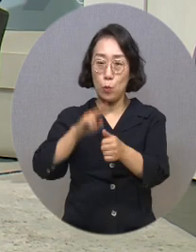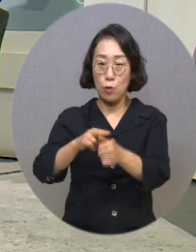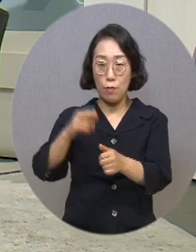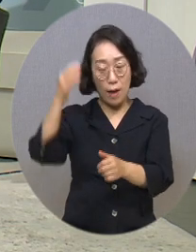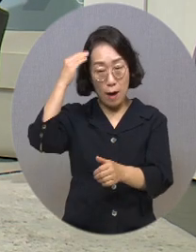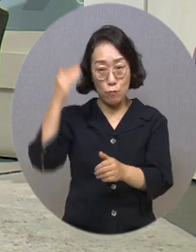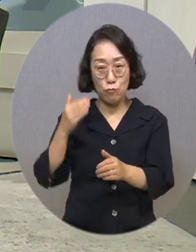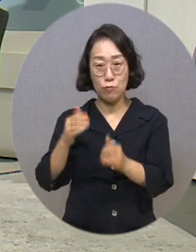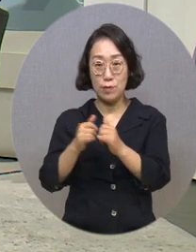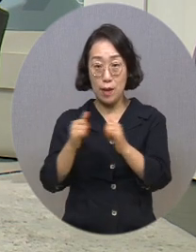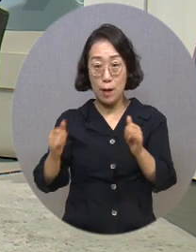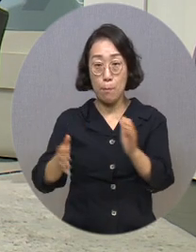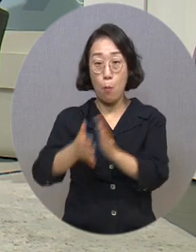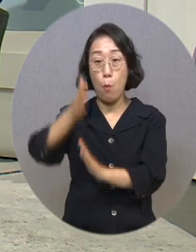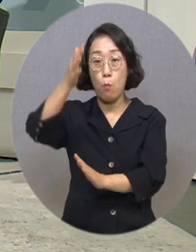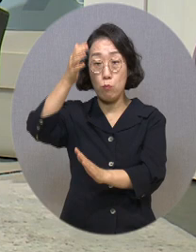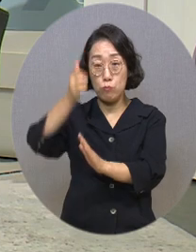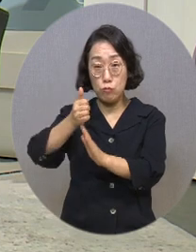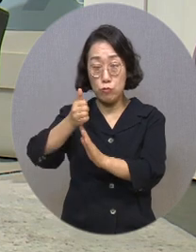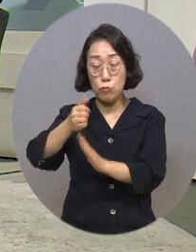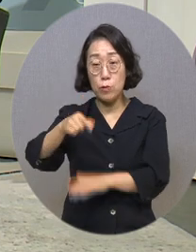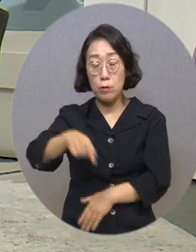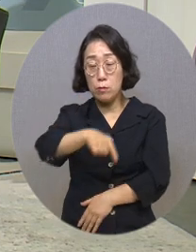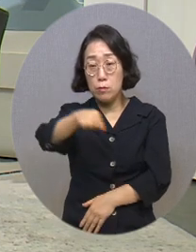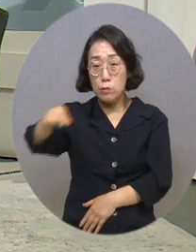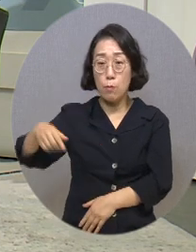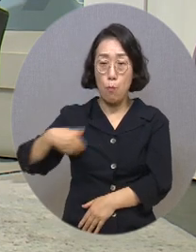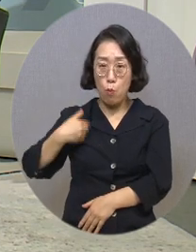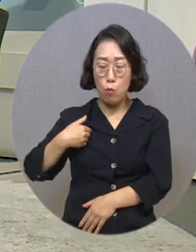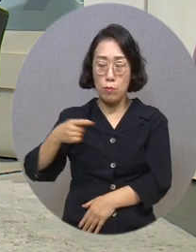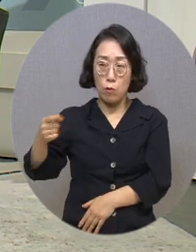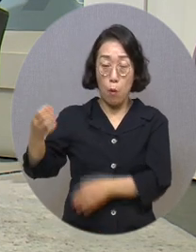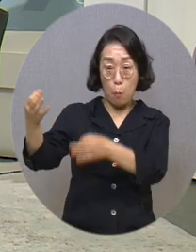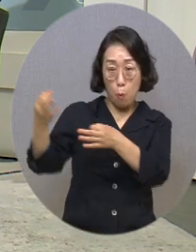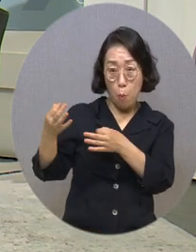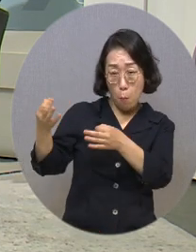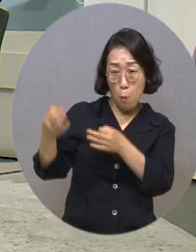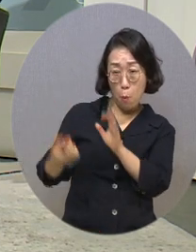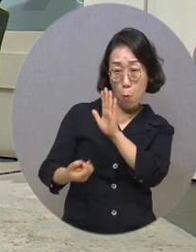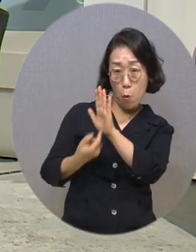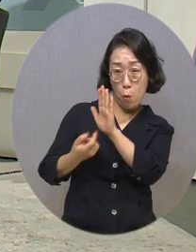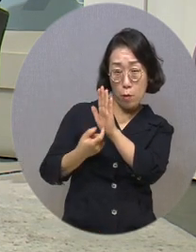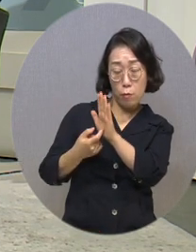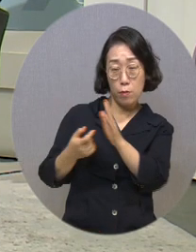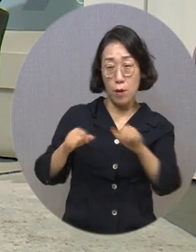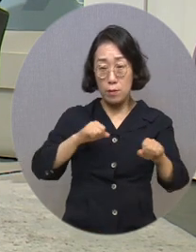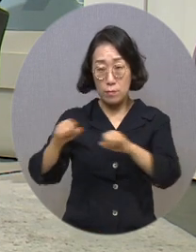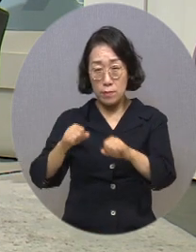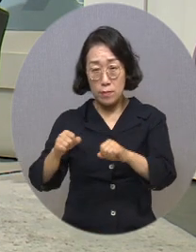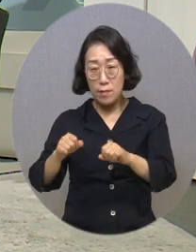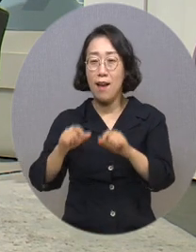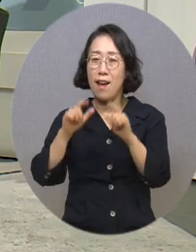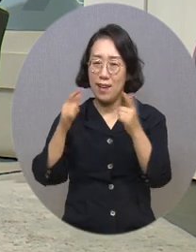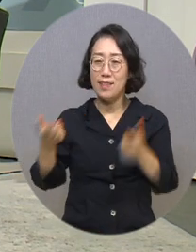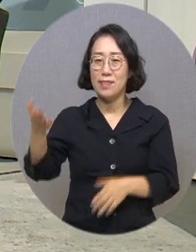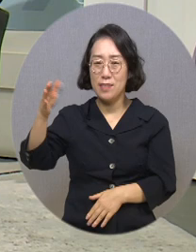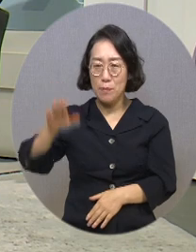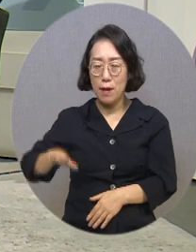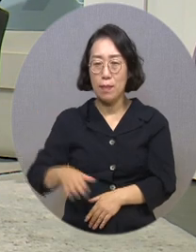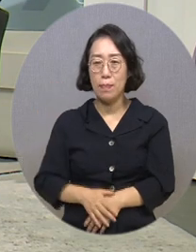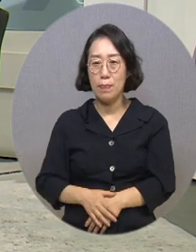운동 본부가 있는지도 모르고 그걸 위해서 일을 한 게 아닌데 제가 유관순 열사 기념 사업회